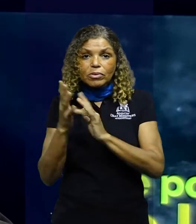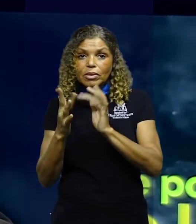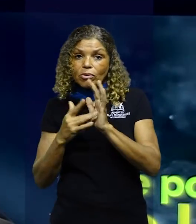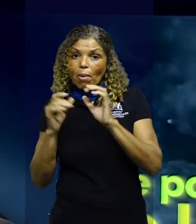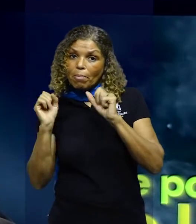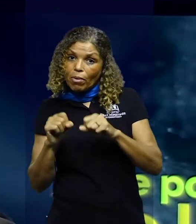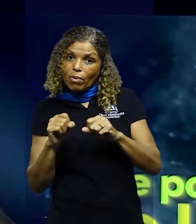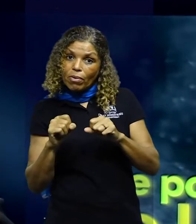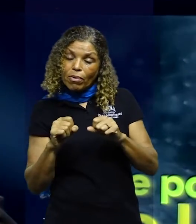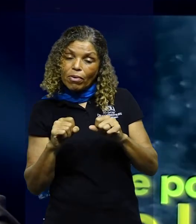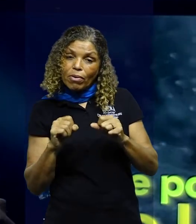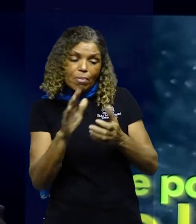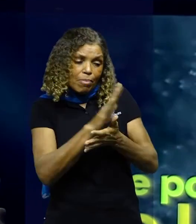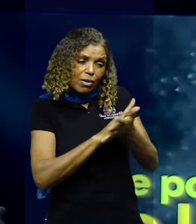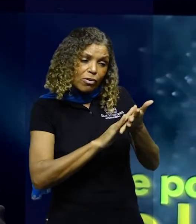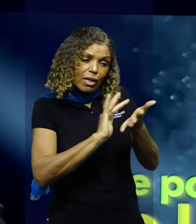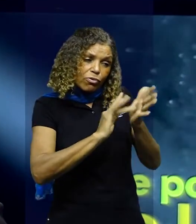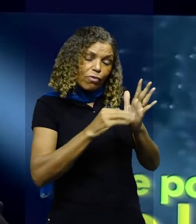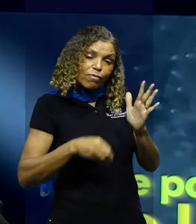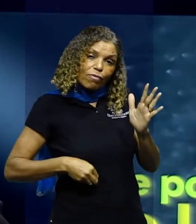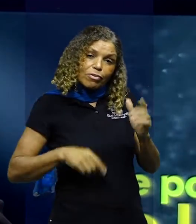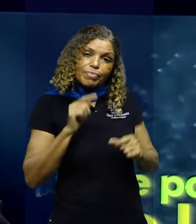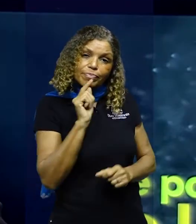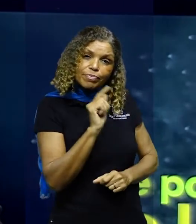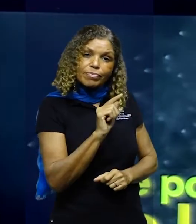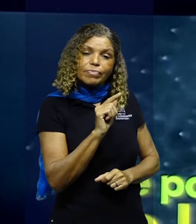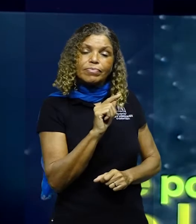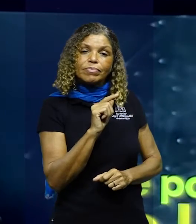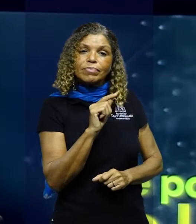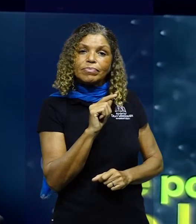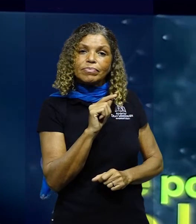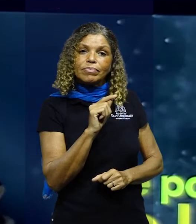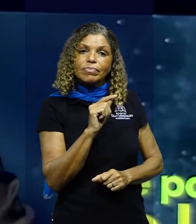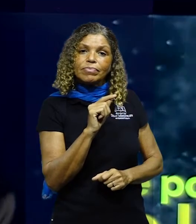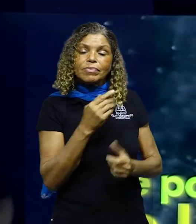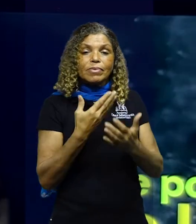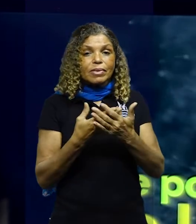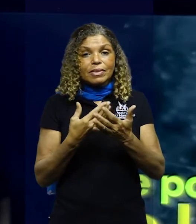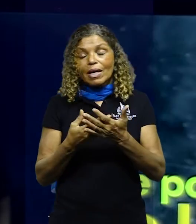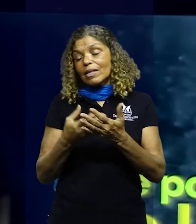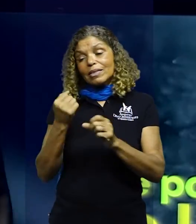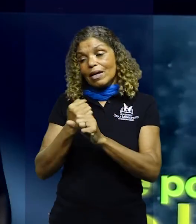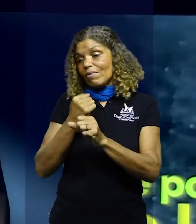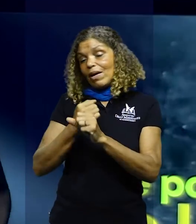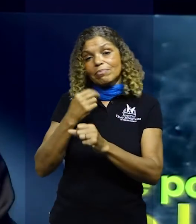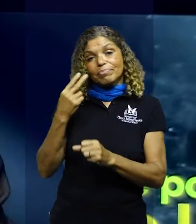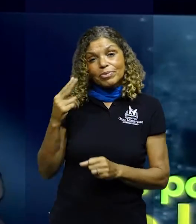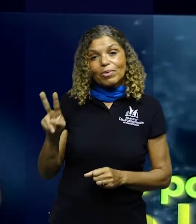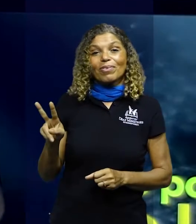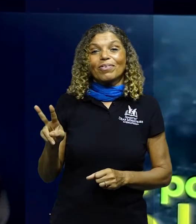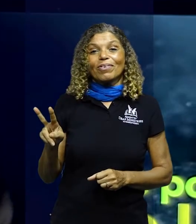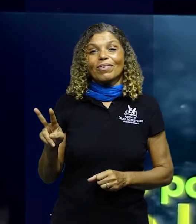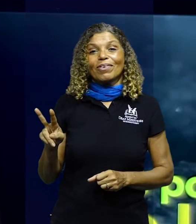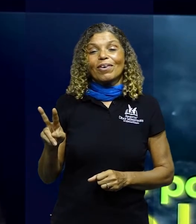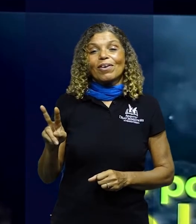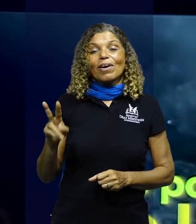péchés, mais pas que. C'est un aspect de son ministère et de ses capacités. Il peut